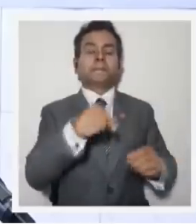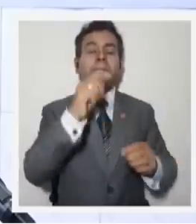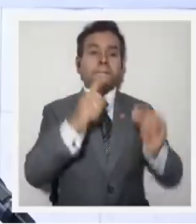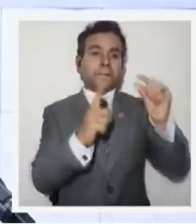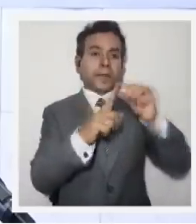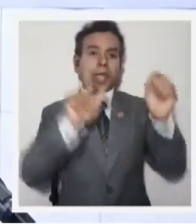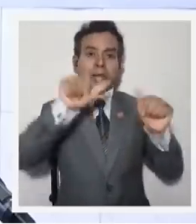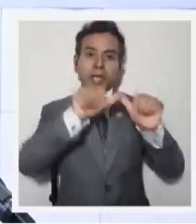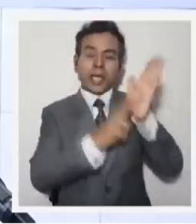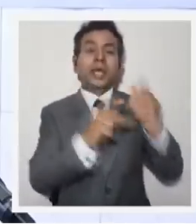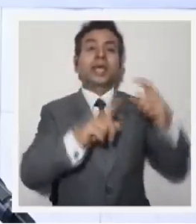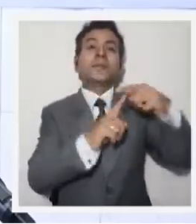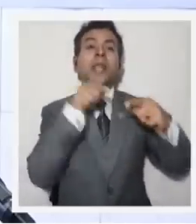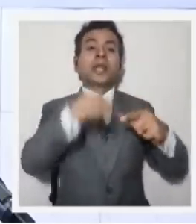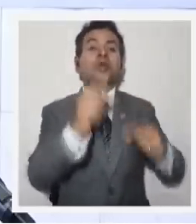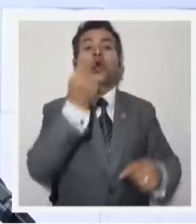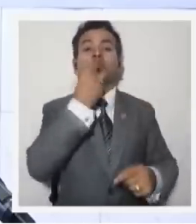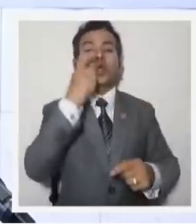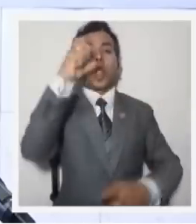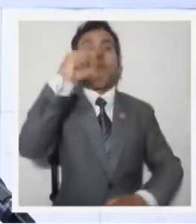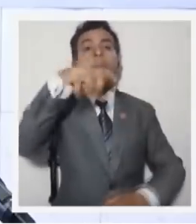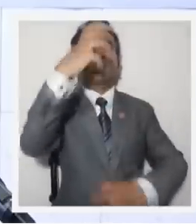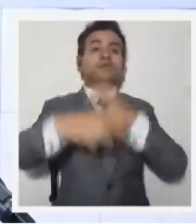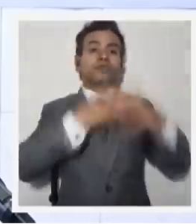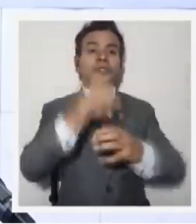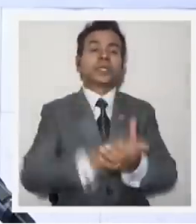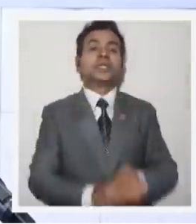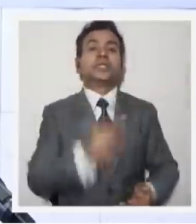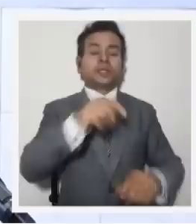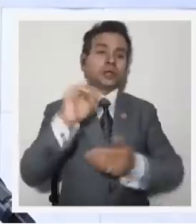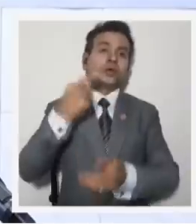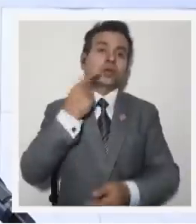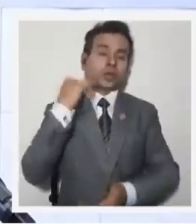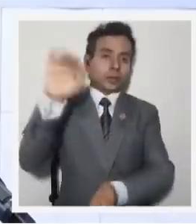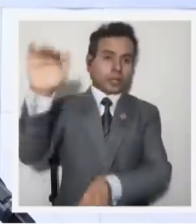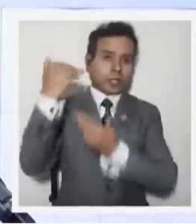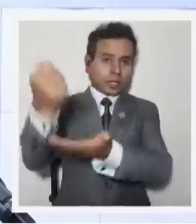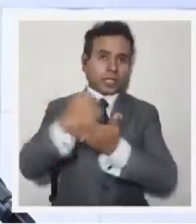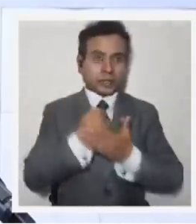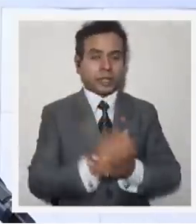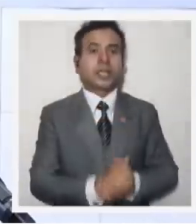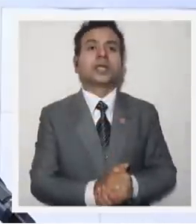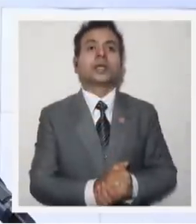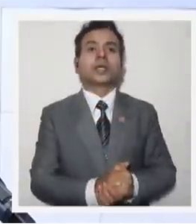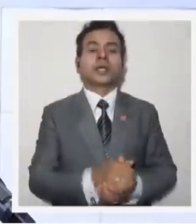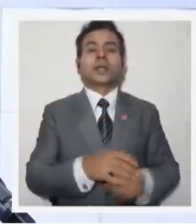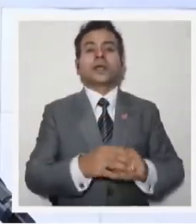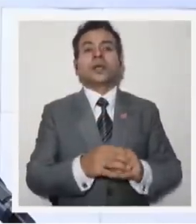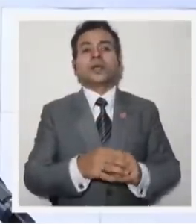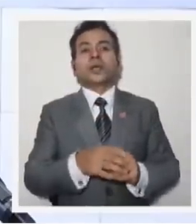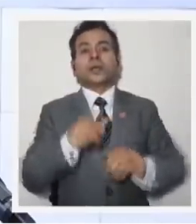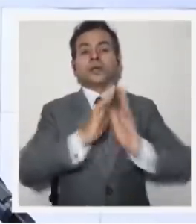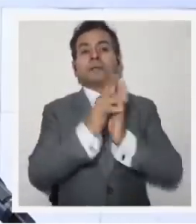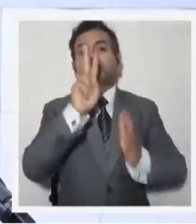আমরা কৃতজ্ঞতা জানাচ্ছি গ্ল্যাক্সো স্মিথ ক্লাইনকে, জিএসকে ফার্মাসিউটিক্যাল কোম্পানি, তারা স্বাস্থ্য মন্ত্রণালয়কে অনুদান